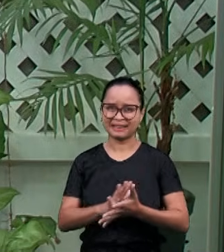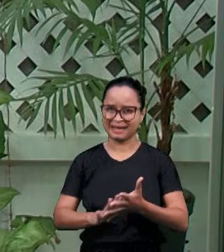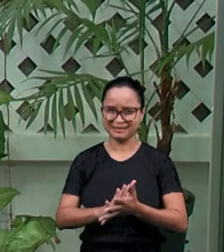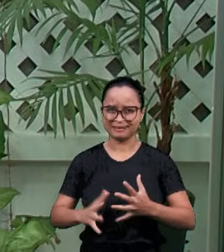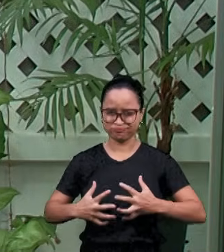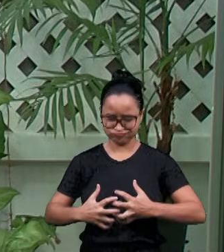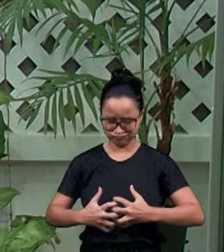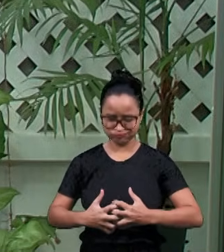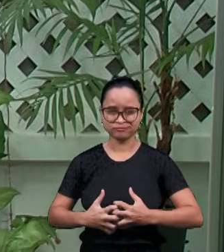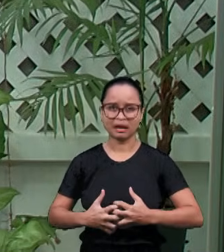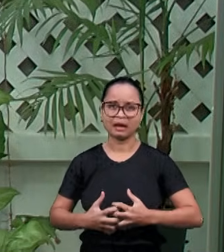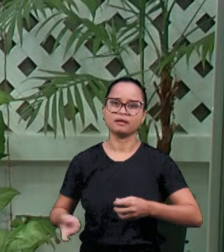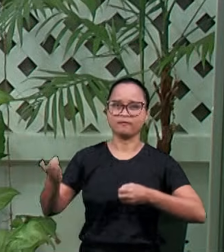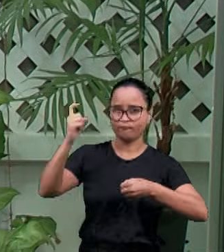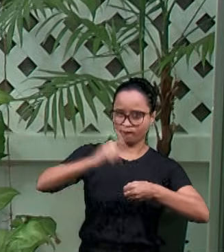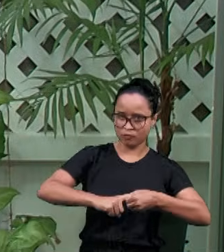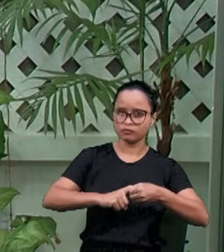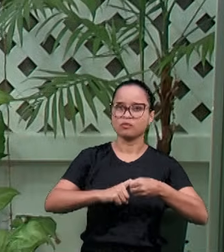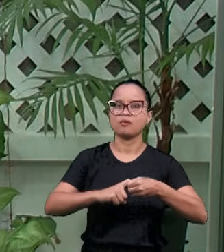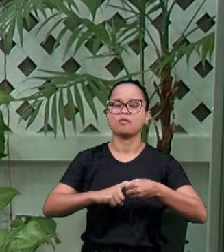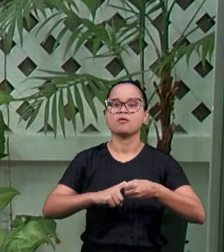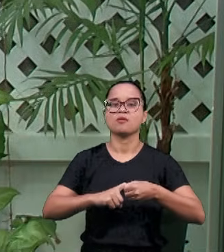suture